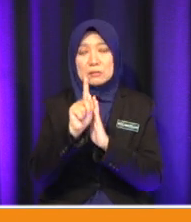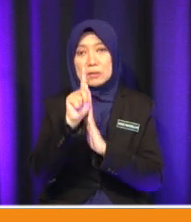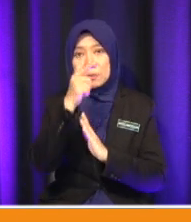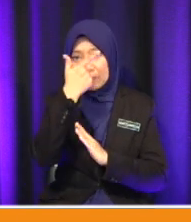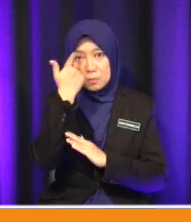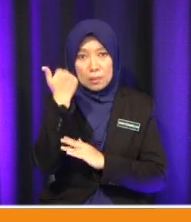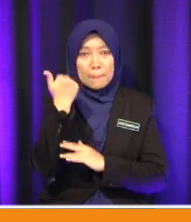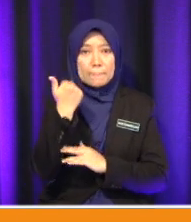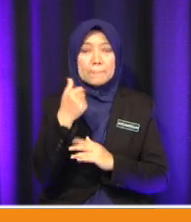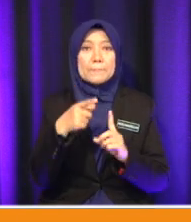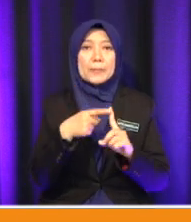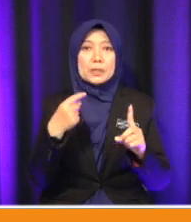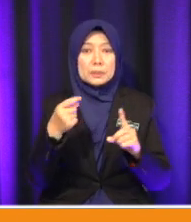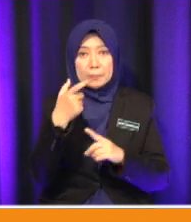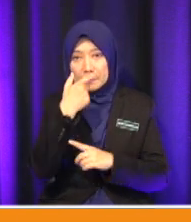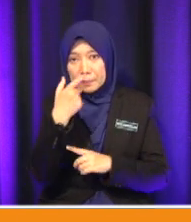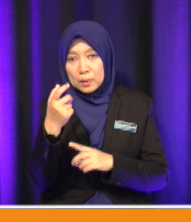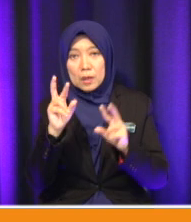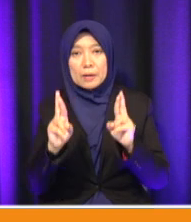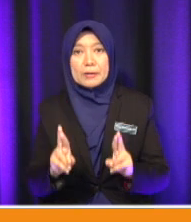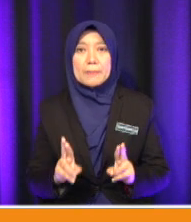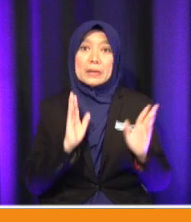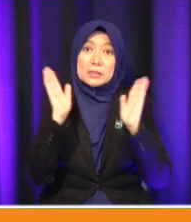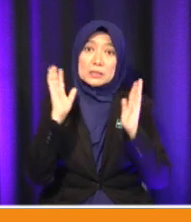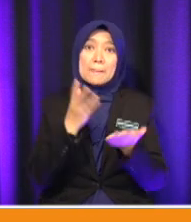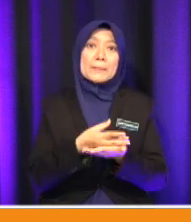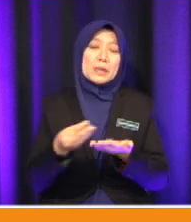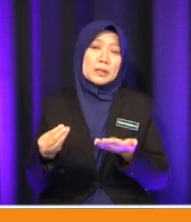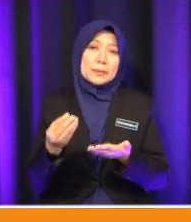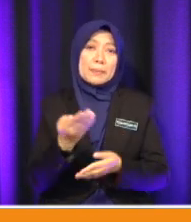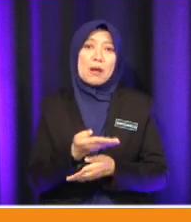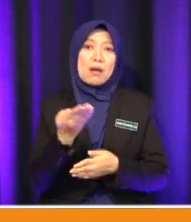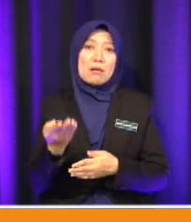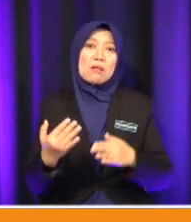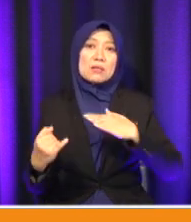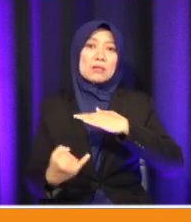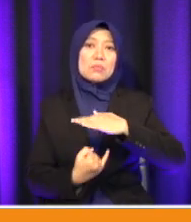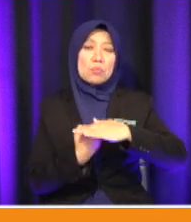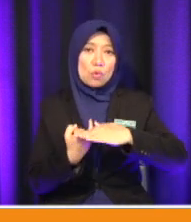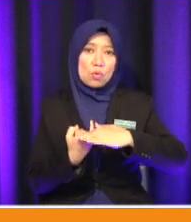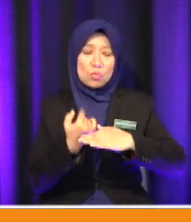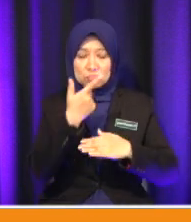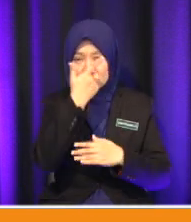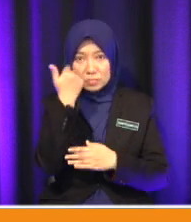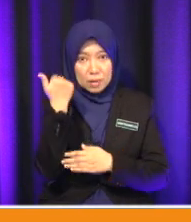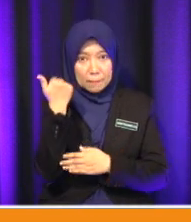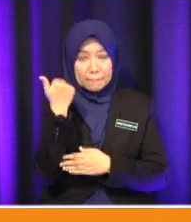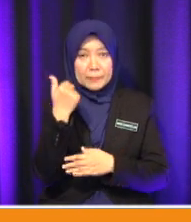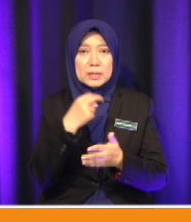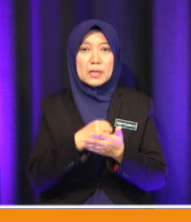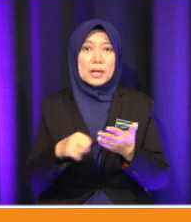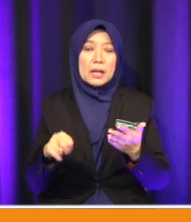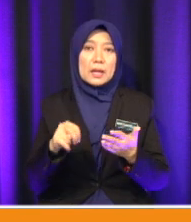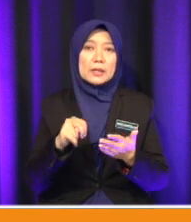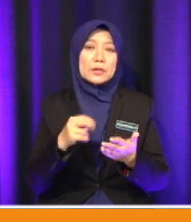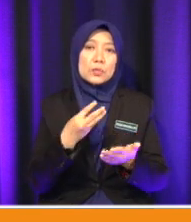daripada kecenderungan rakyat tempat dan membeli barang impor karena nilai mata